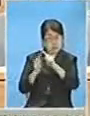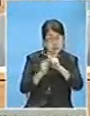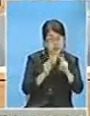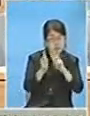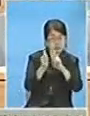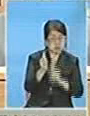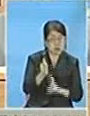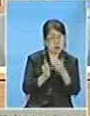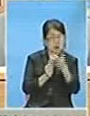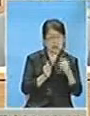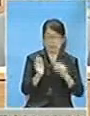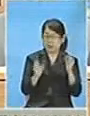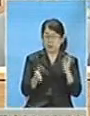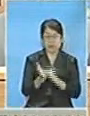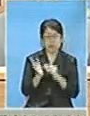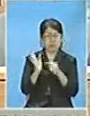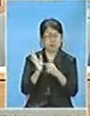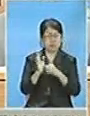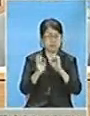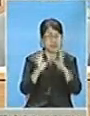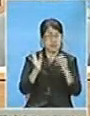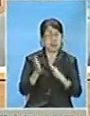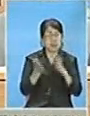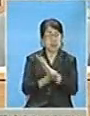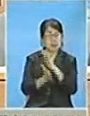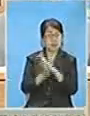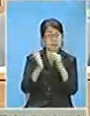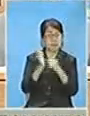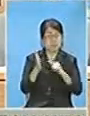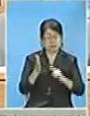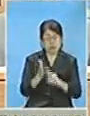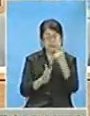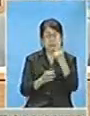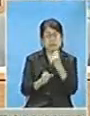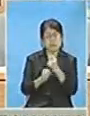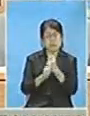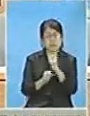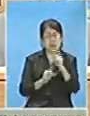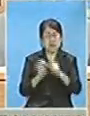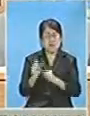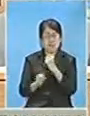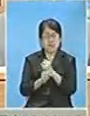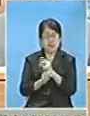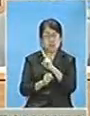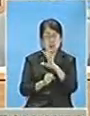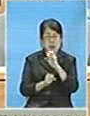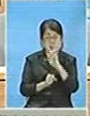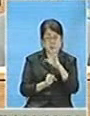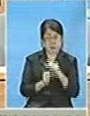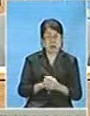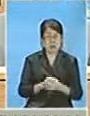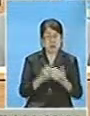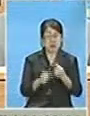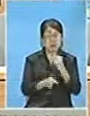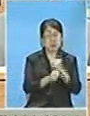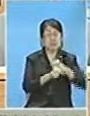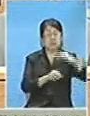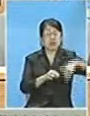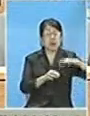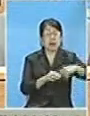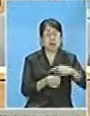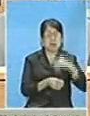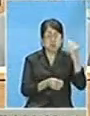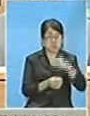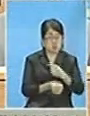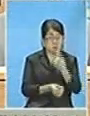มดและเอกสารฉบับนี้ก็ทำกันตั้งแต่ต้นปี2555คือปีนี้ท่านจะบอกว่ามาทำทีหลังก็คงจะไม่